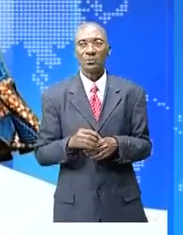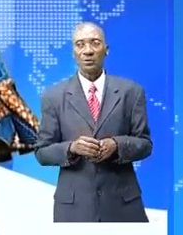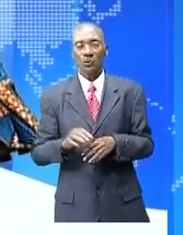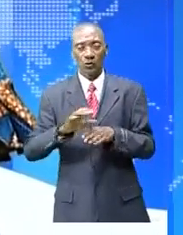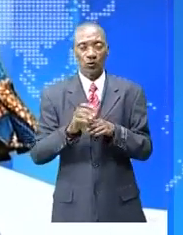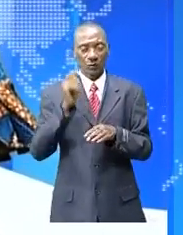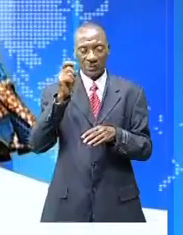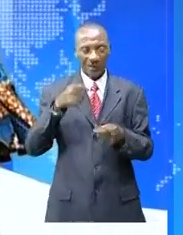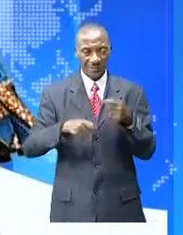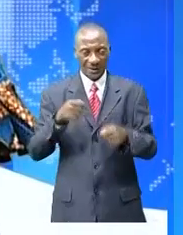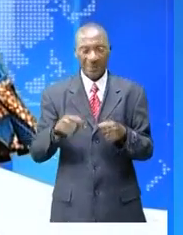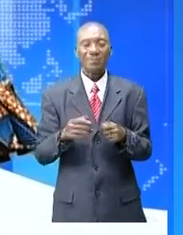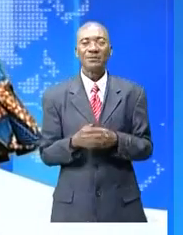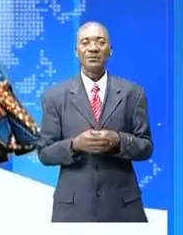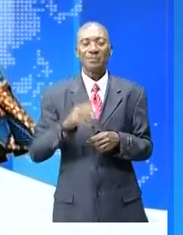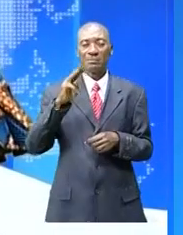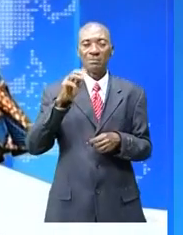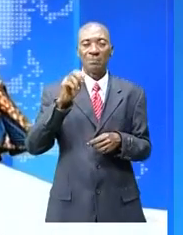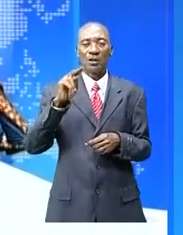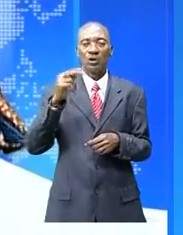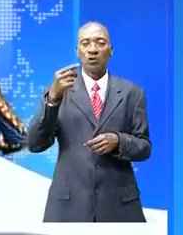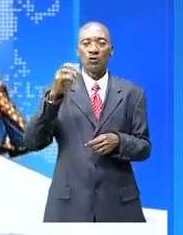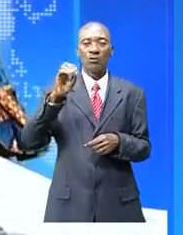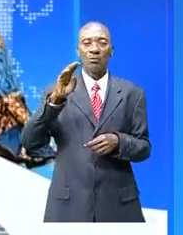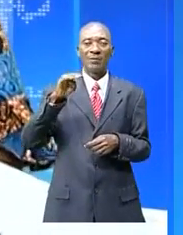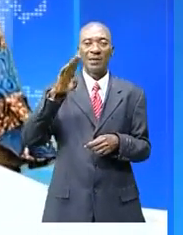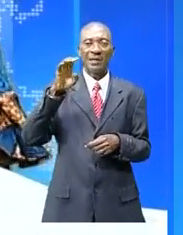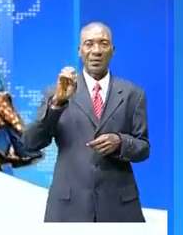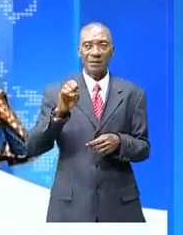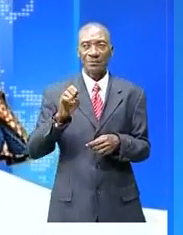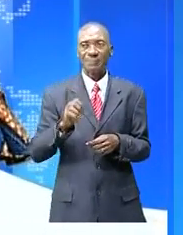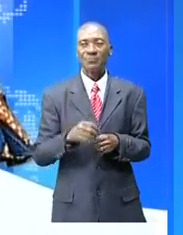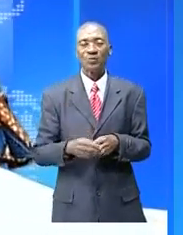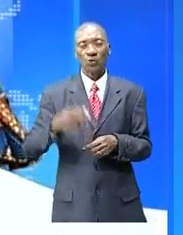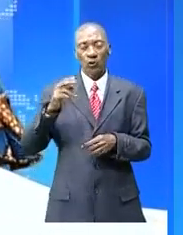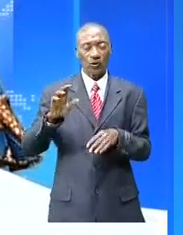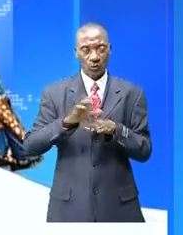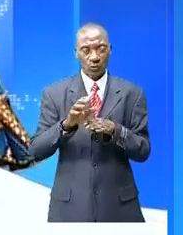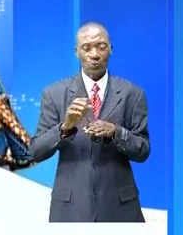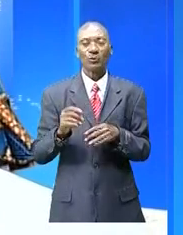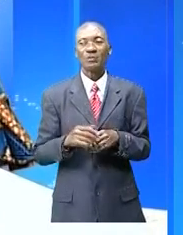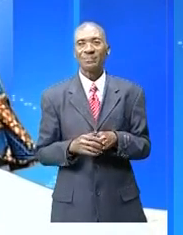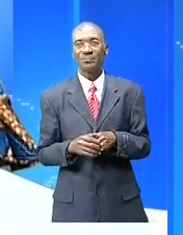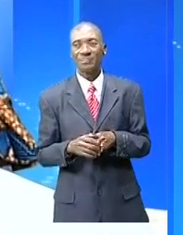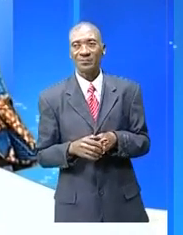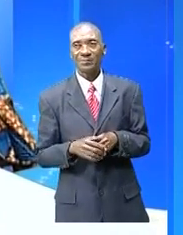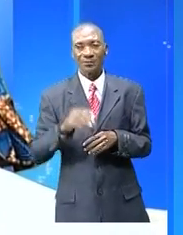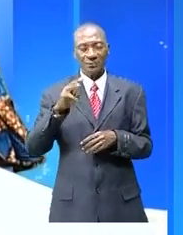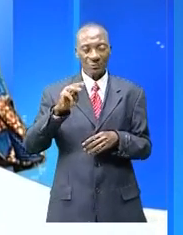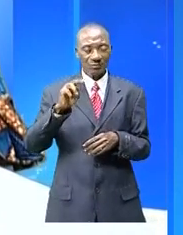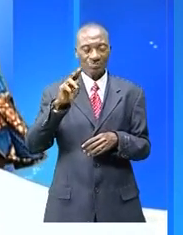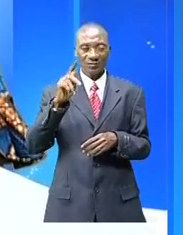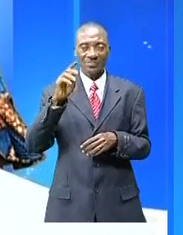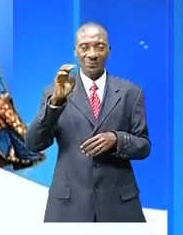militaire Matete, Mandombele Kiakoupe Jean-Marie, haute cour militaire Lubelwa Mukena